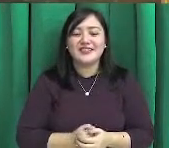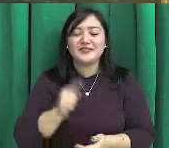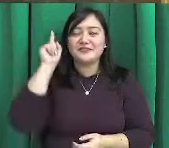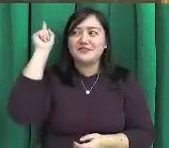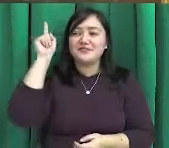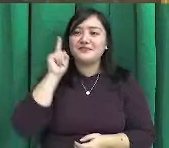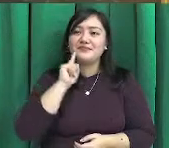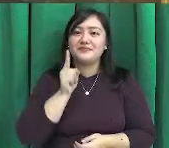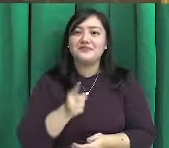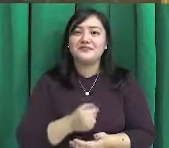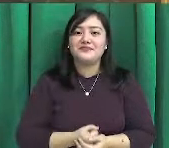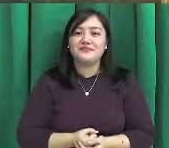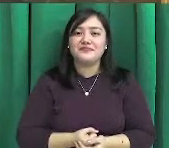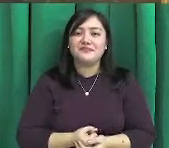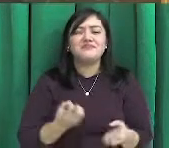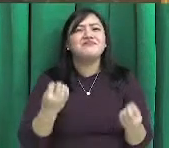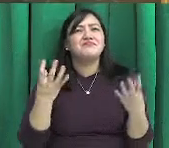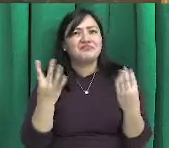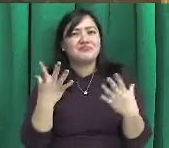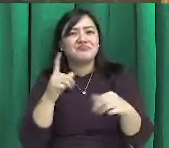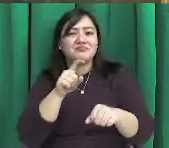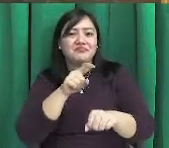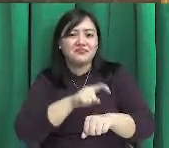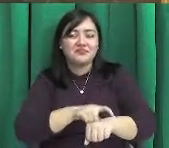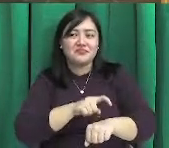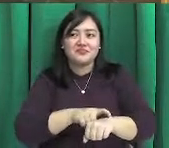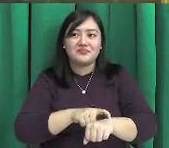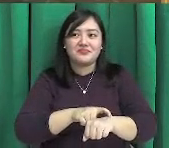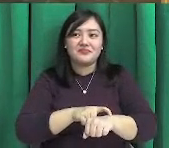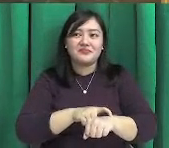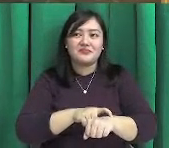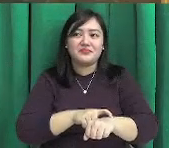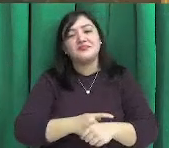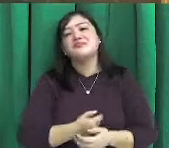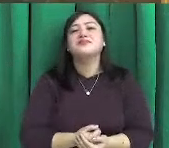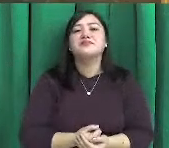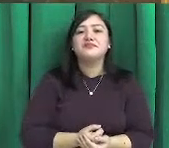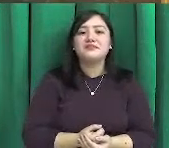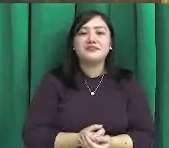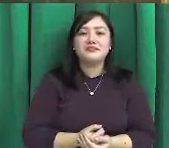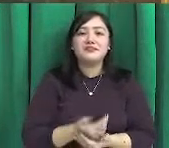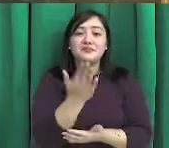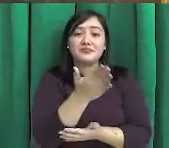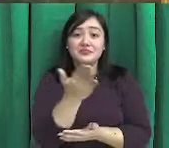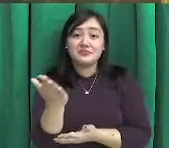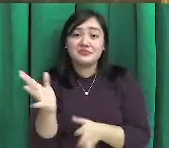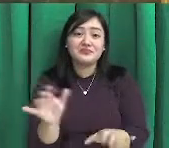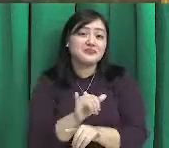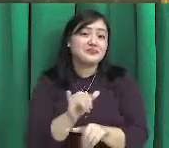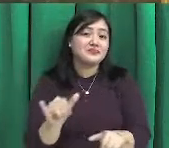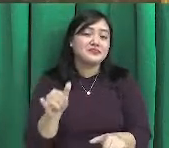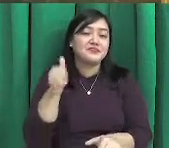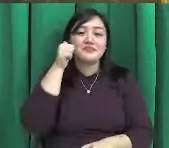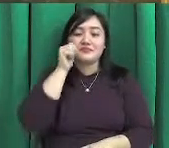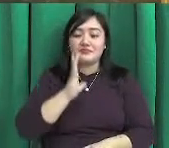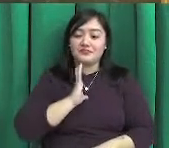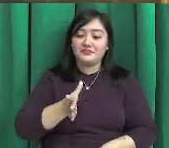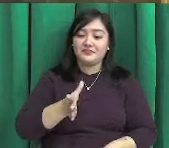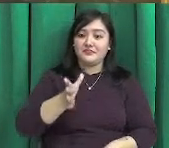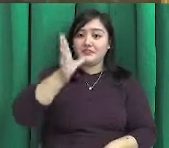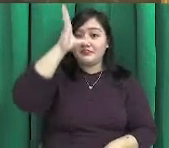ang ipapakita ninyo, hindi lang ho yung babae or ang lalaki, both, ay papakita ninyo ay